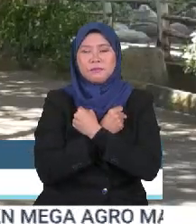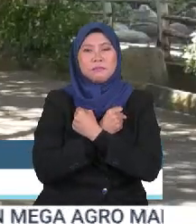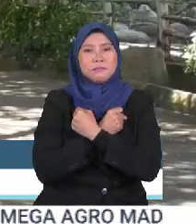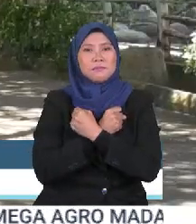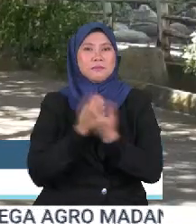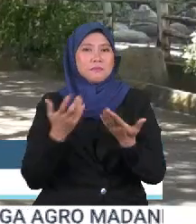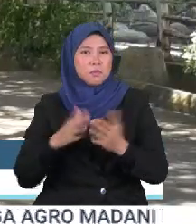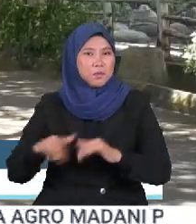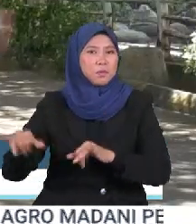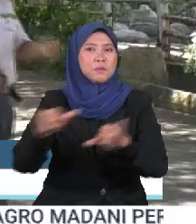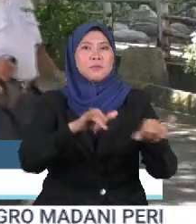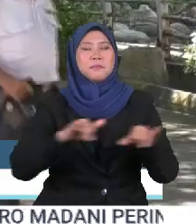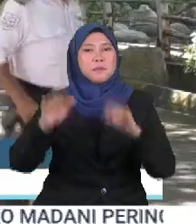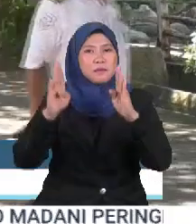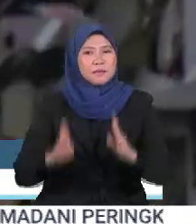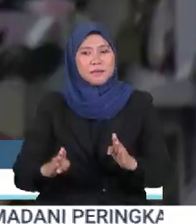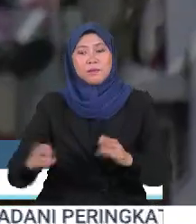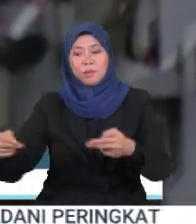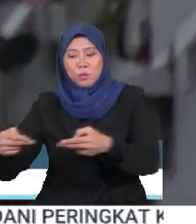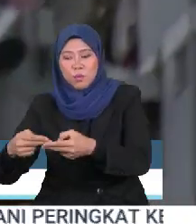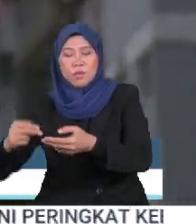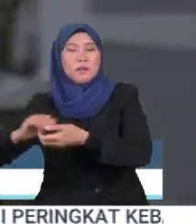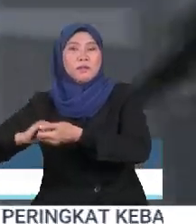kaum dan juga kita, untuk silaturahim kita.